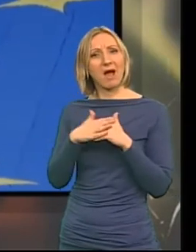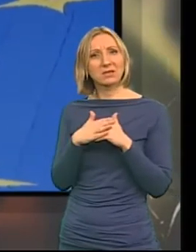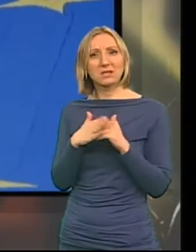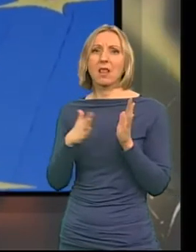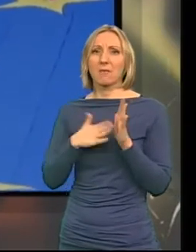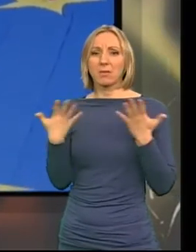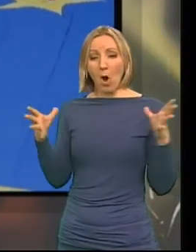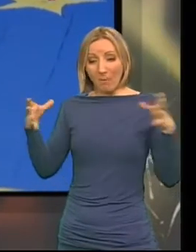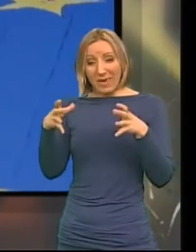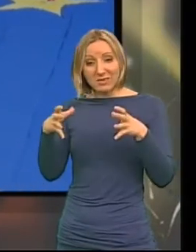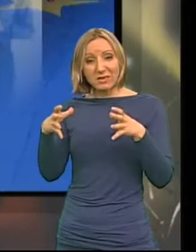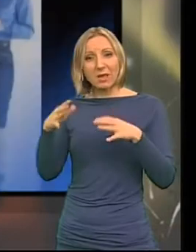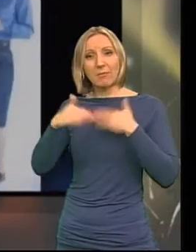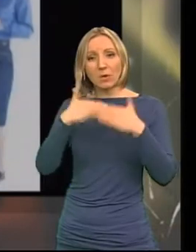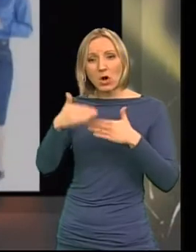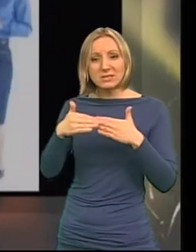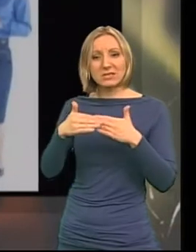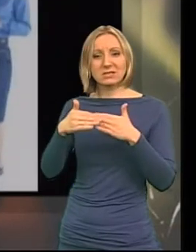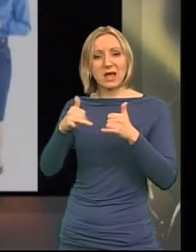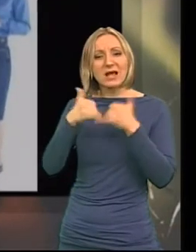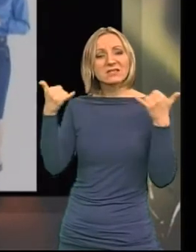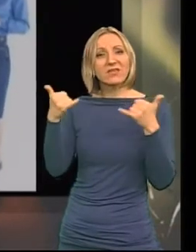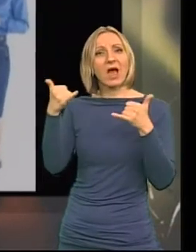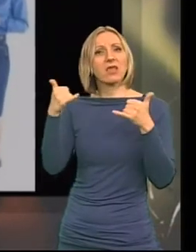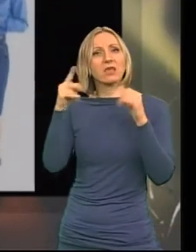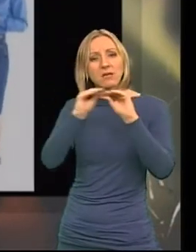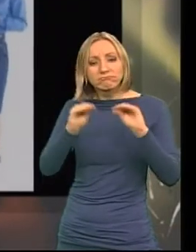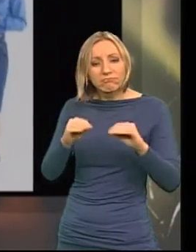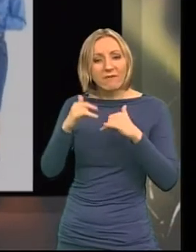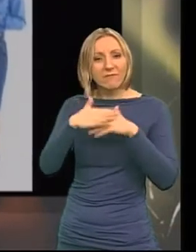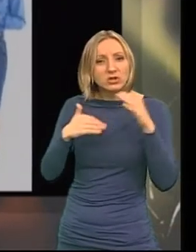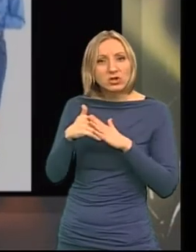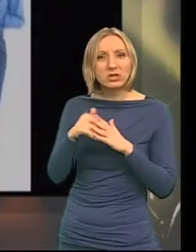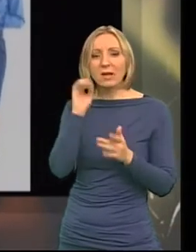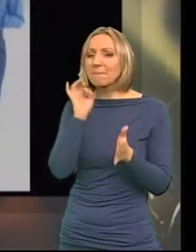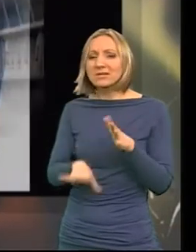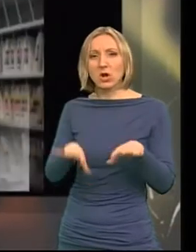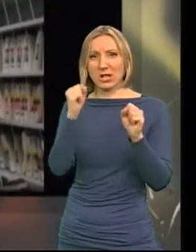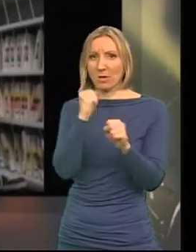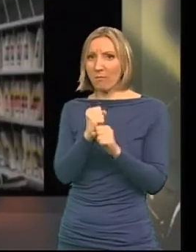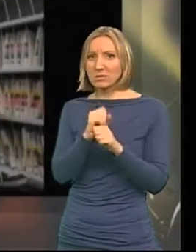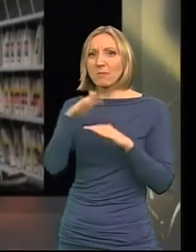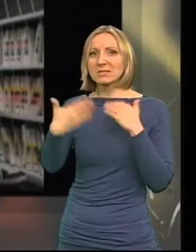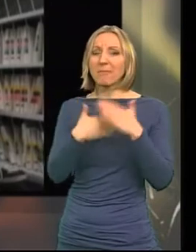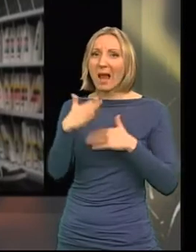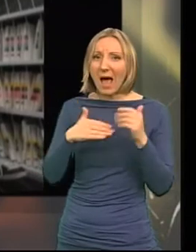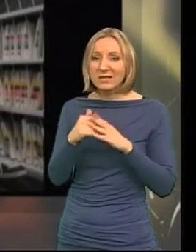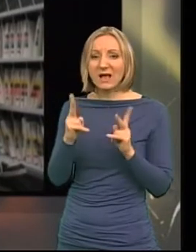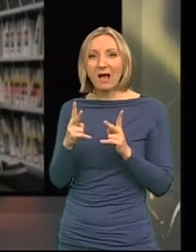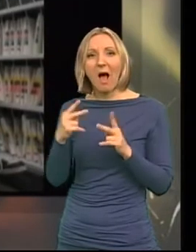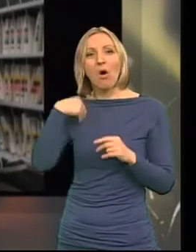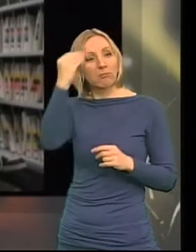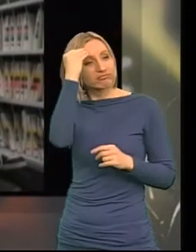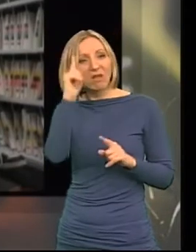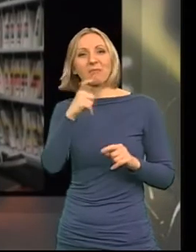su objedinjeni procesi razvijanja veština, prakse i pronalaženja radnog mesta, kao i brzo nalaženje posla nakon prakse kako stečene veštine ne bi